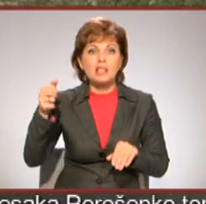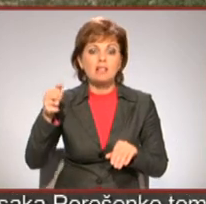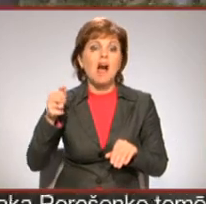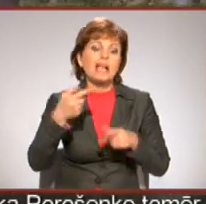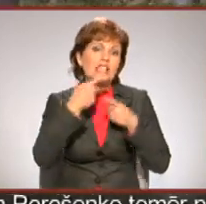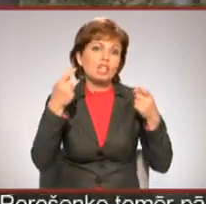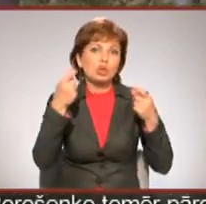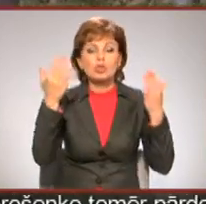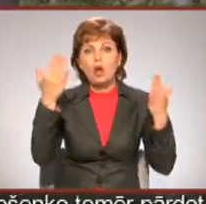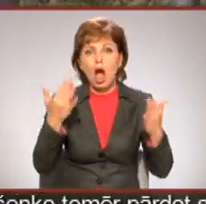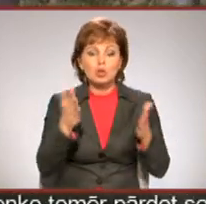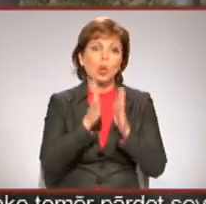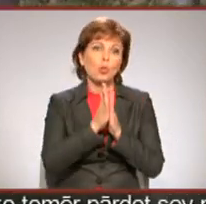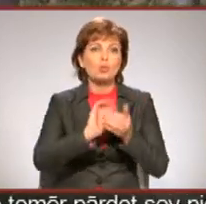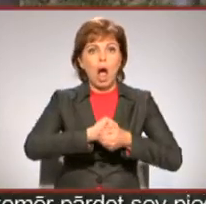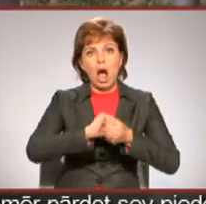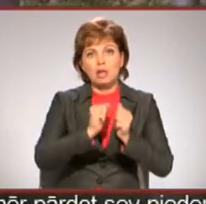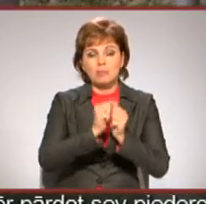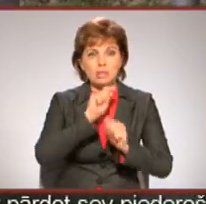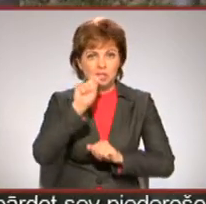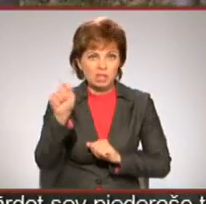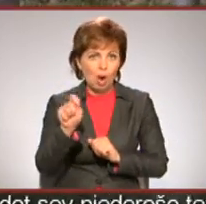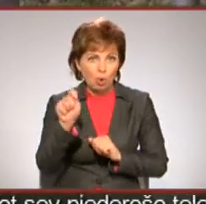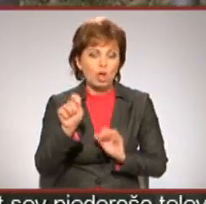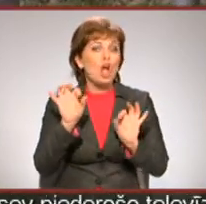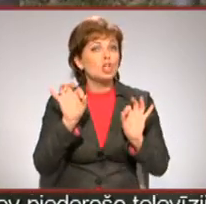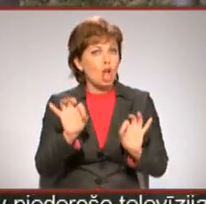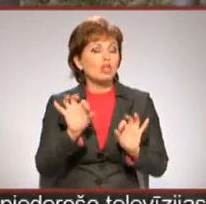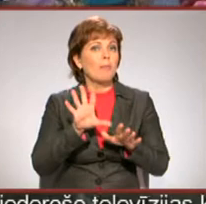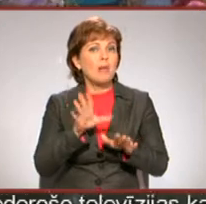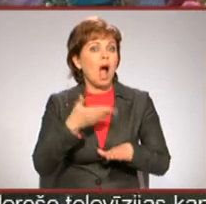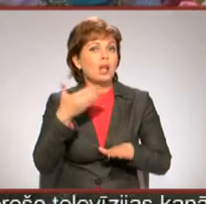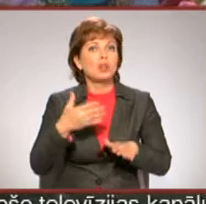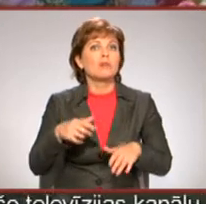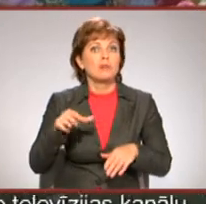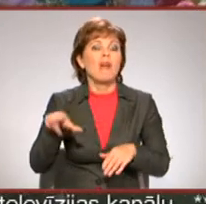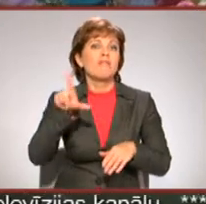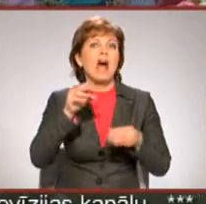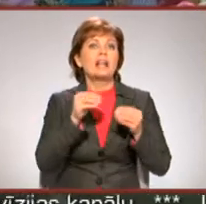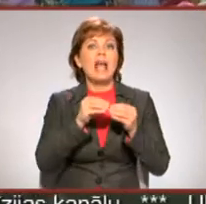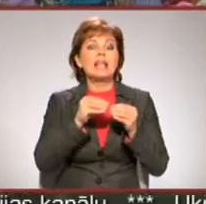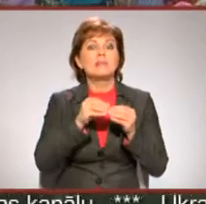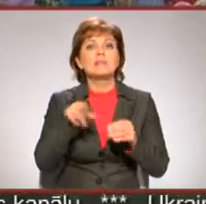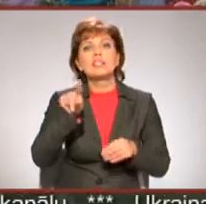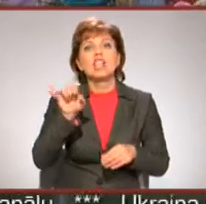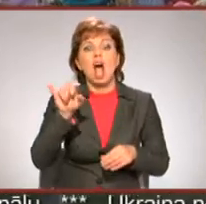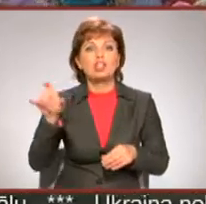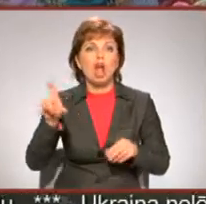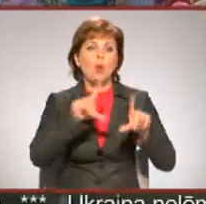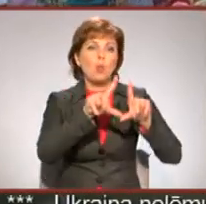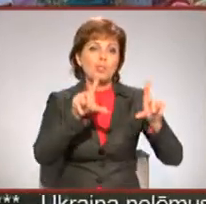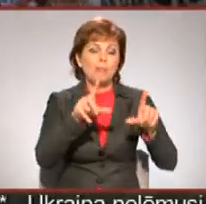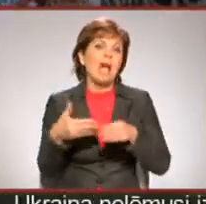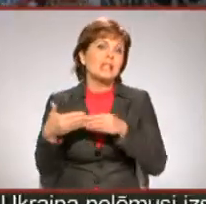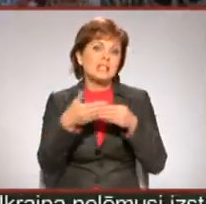aicinot iedzīvotājus akmeņus ziedot, un atsaucība bija pietiekami liela. Vairāki 10 salacgrīviešu un arī uzņēmumu sagādāja